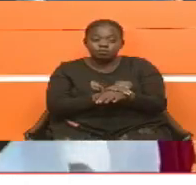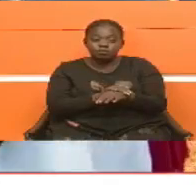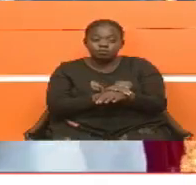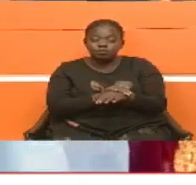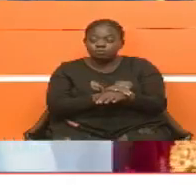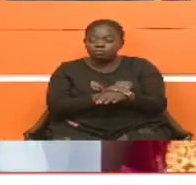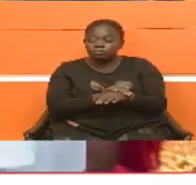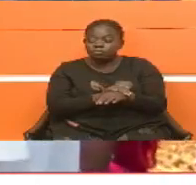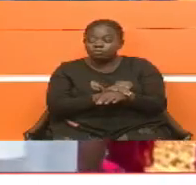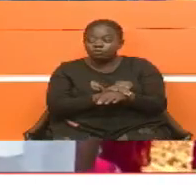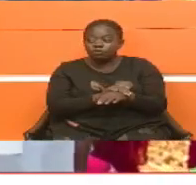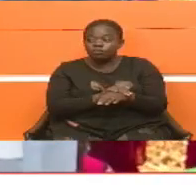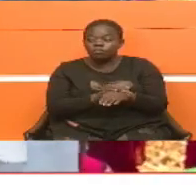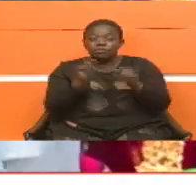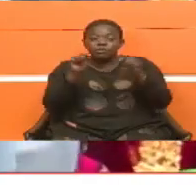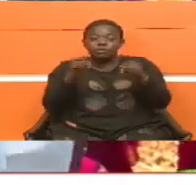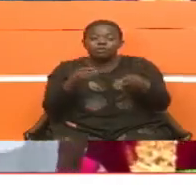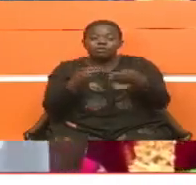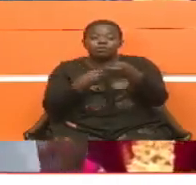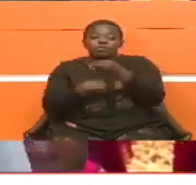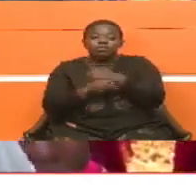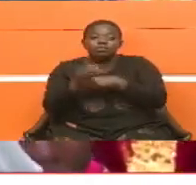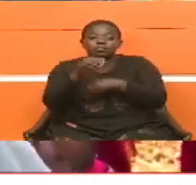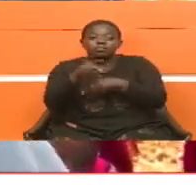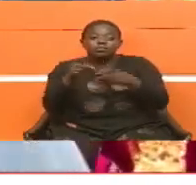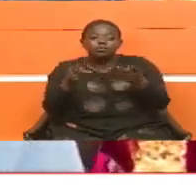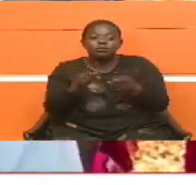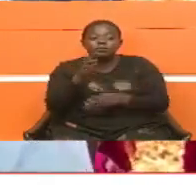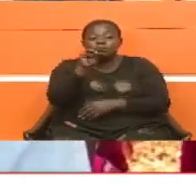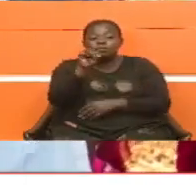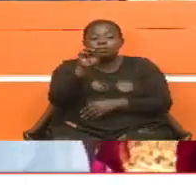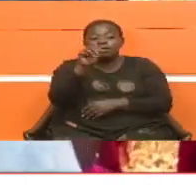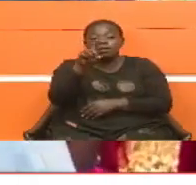ajja naagula wano Madina bagenze okujja